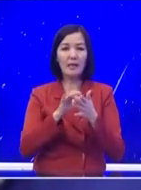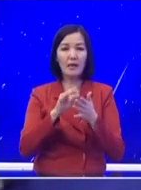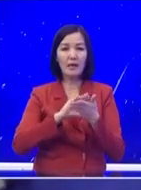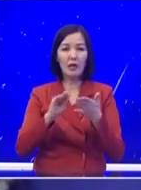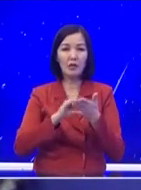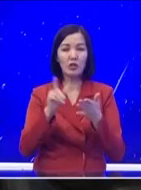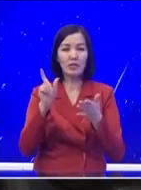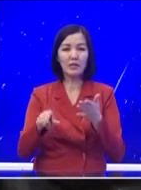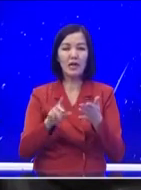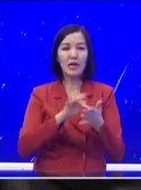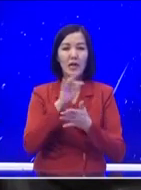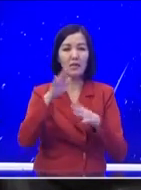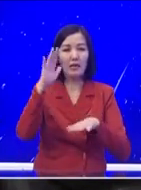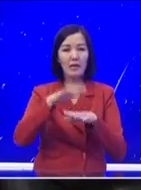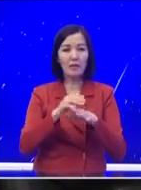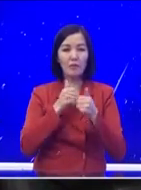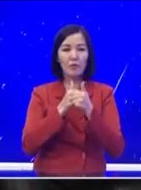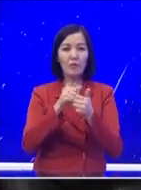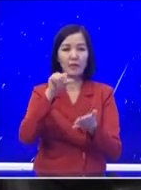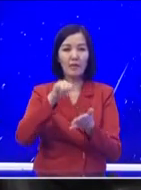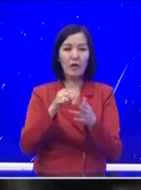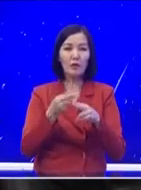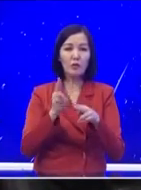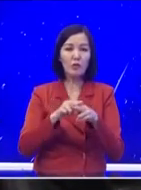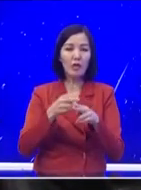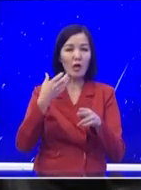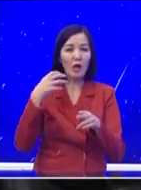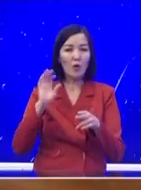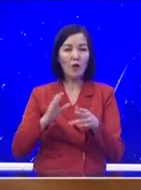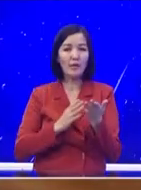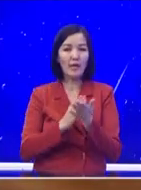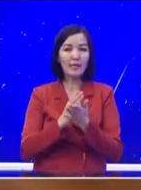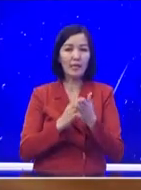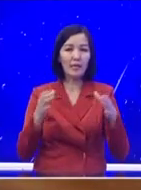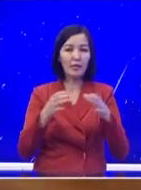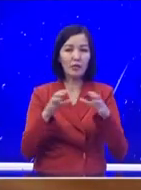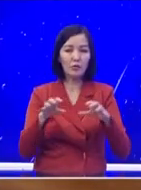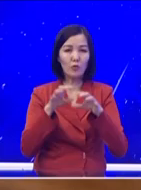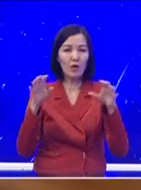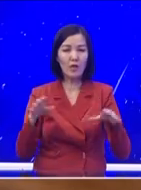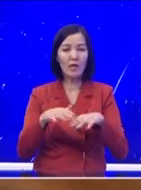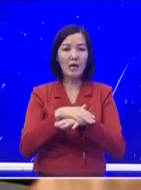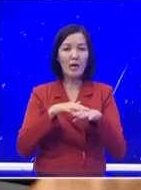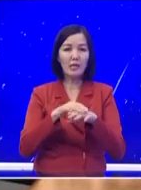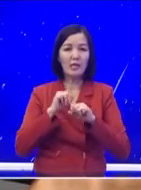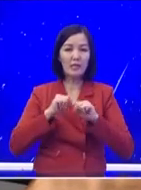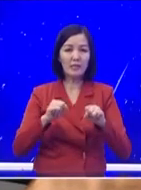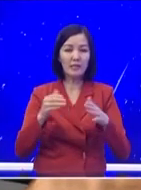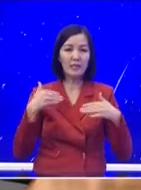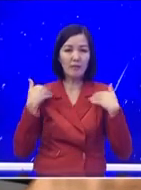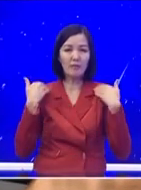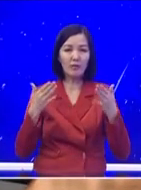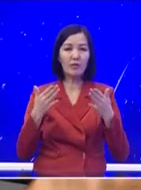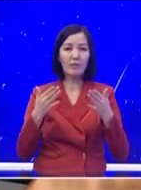мәслихаттың хатшысы мен қала әкімінің орынбасары қатысты. Сондай-ақ ауған соғысы ардагерлері кеңесінің төрағалары халық қаһарманының ыстық